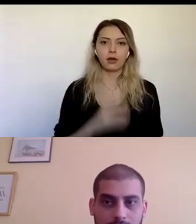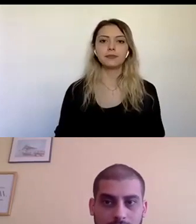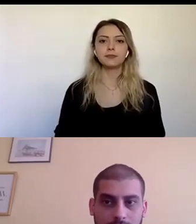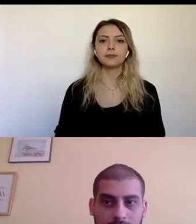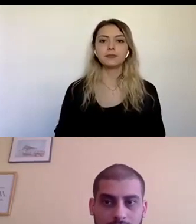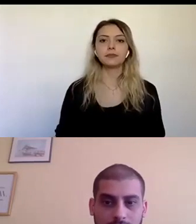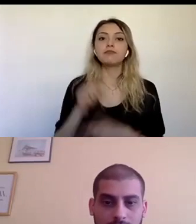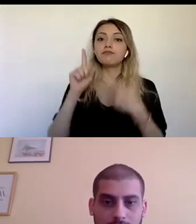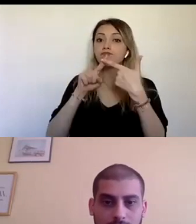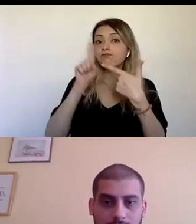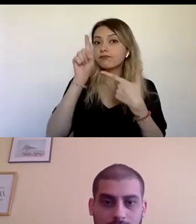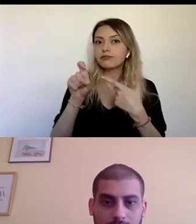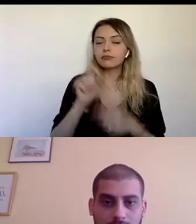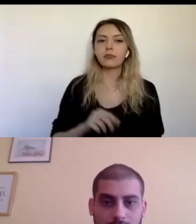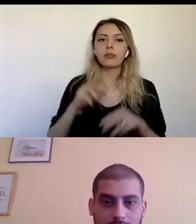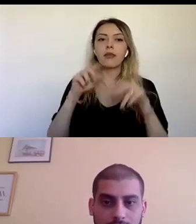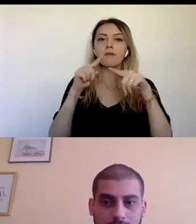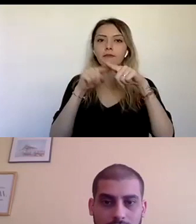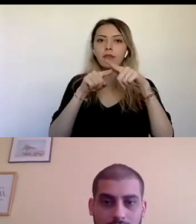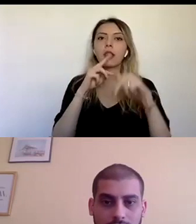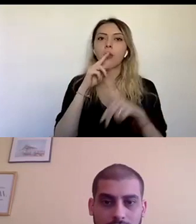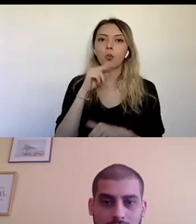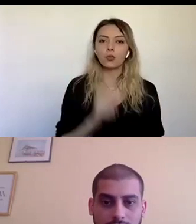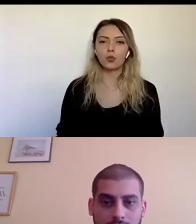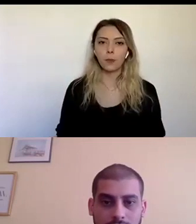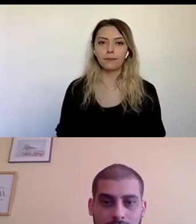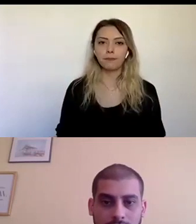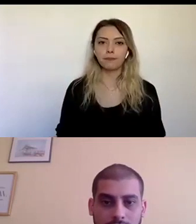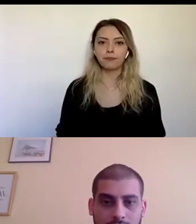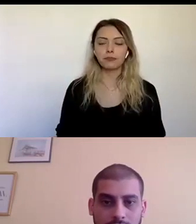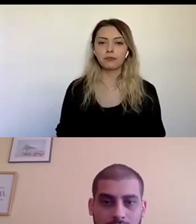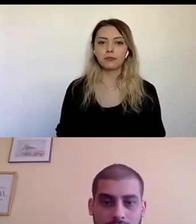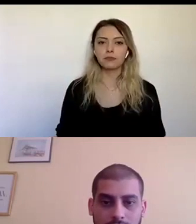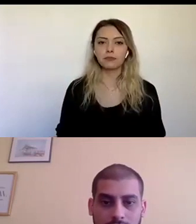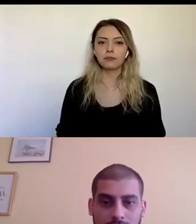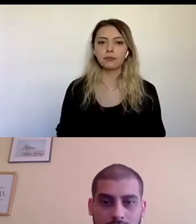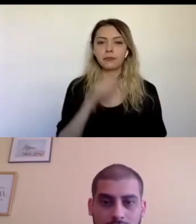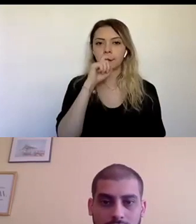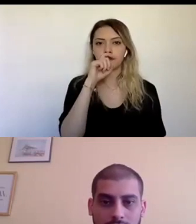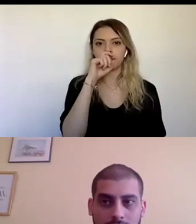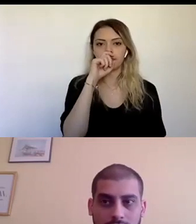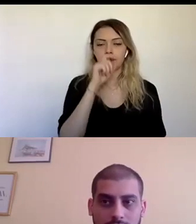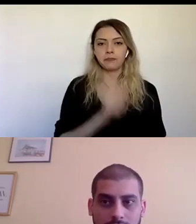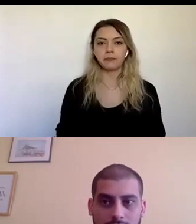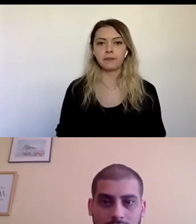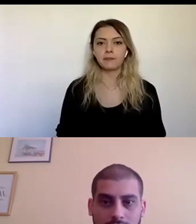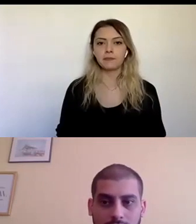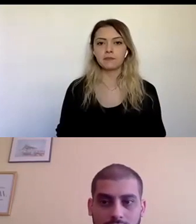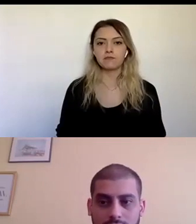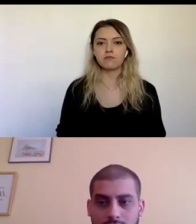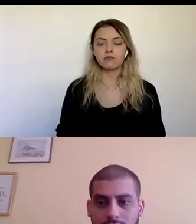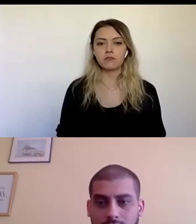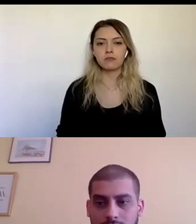bir soru web.archive sitesi gösterdiğin siteyle alakalı. Burada katılımcımız şöyle